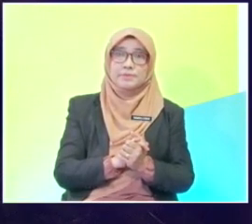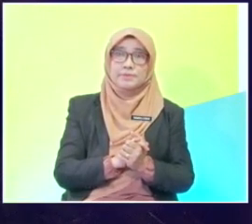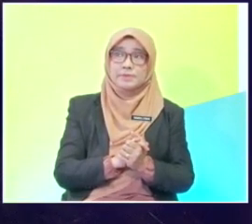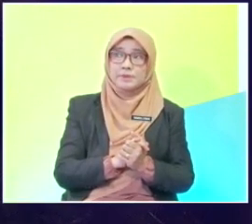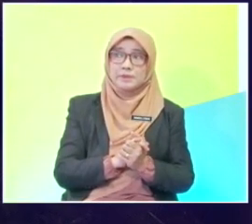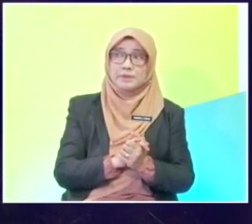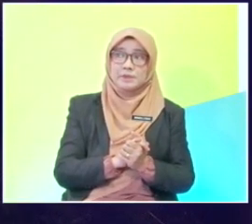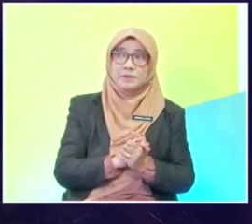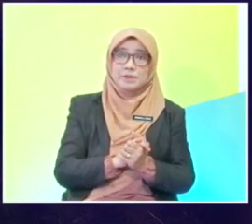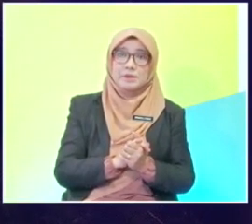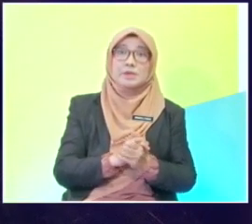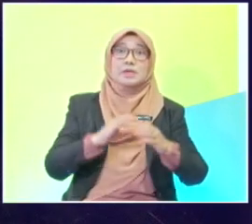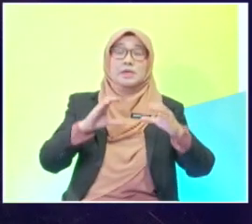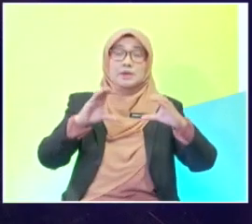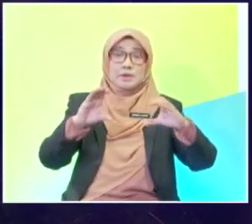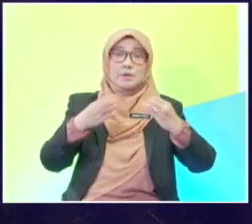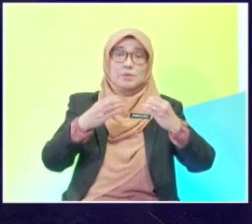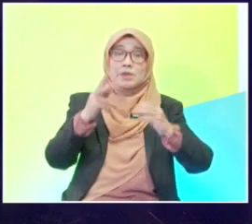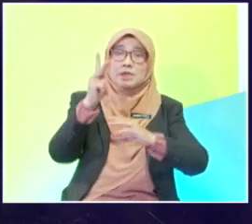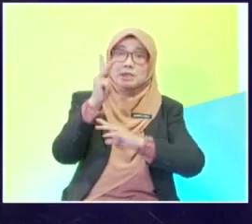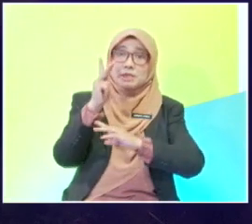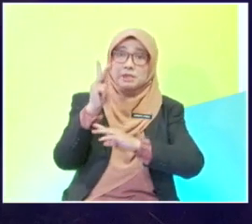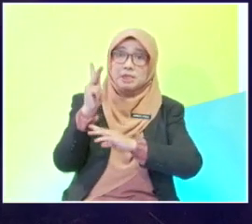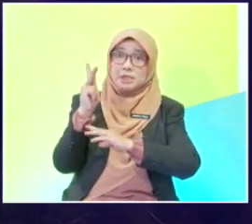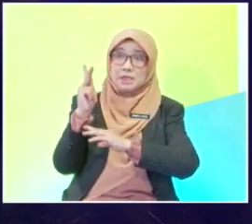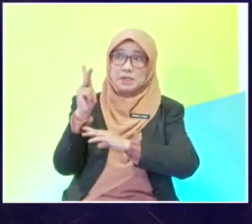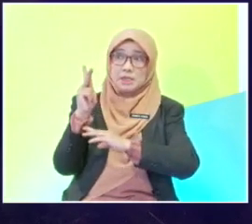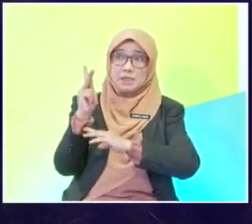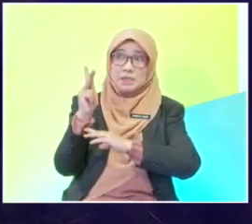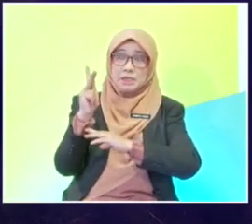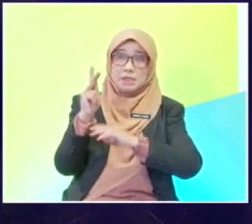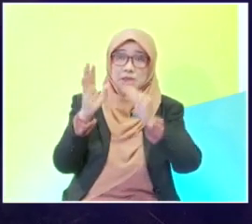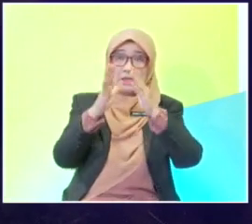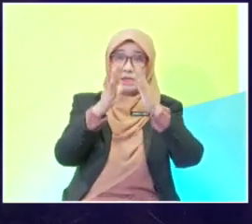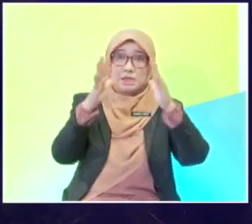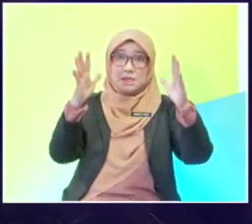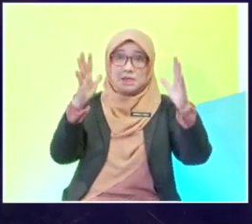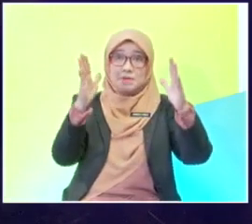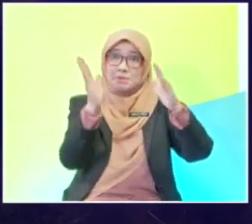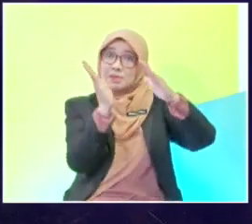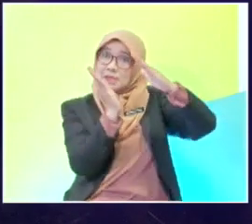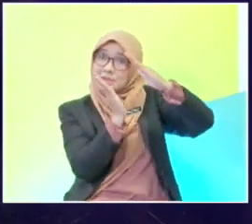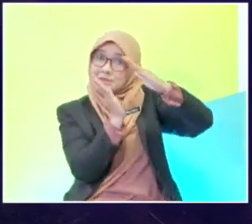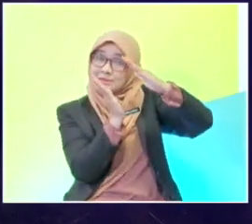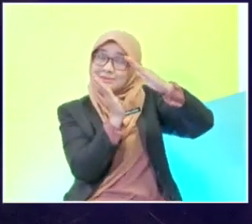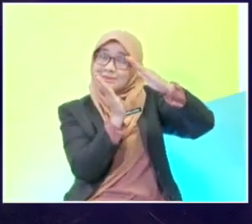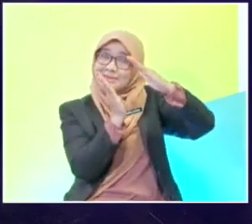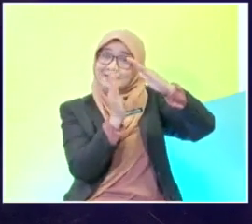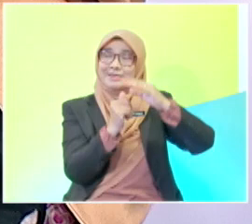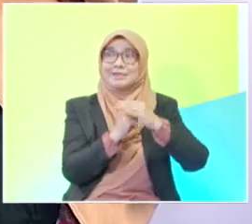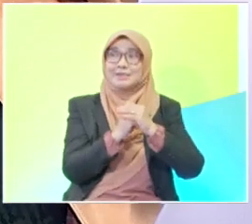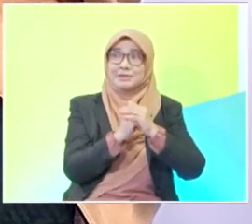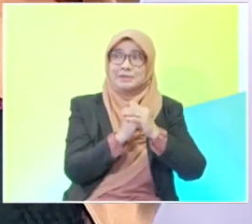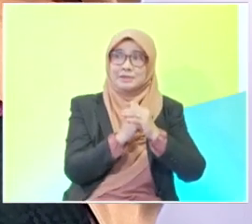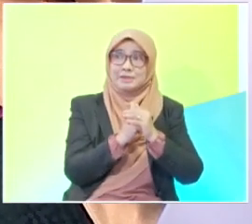macam ni. Okey, huruf K besar. Huruf K yang besar. Okay. Sengitkan sikit. Sengitkan sikit, betul. Nanti